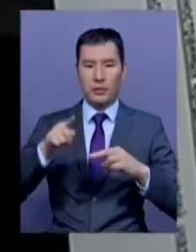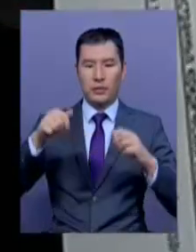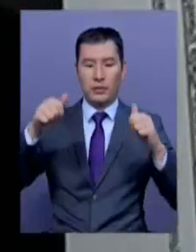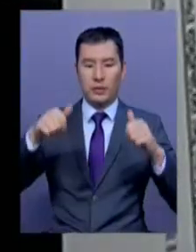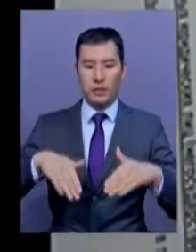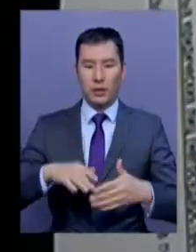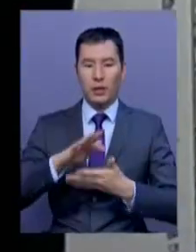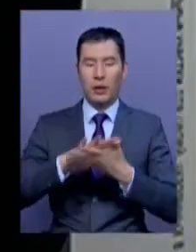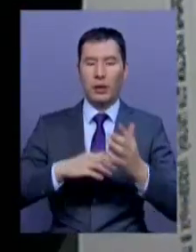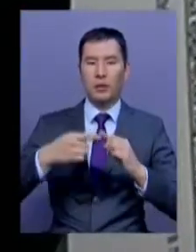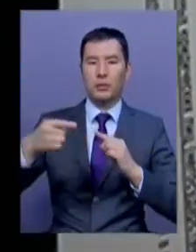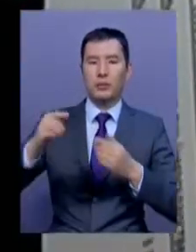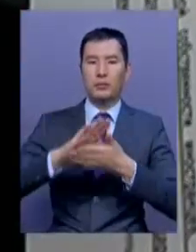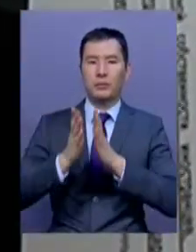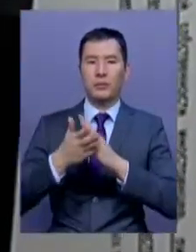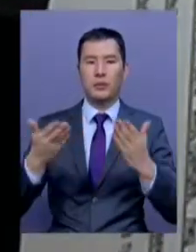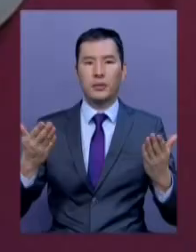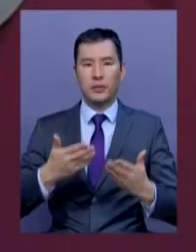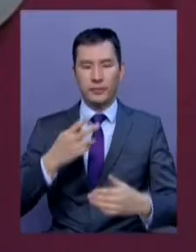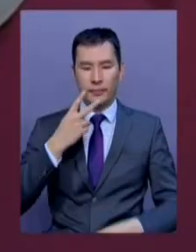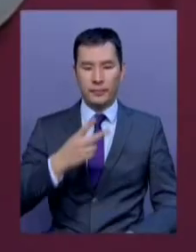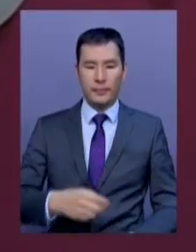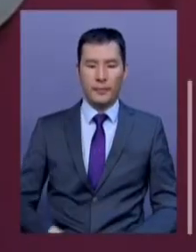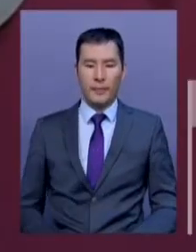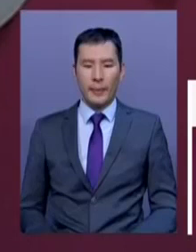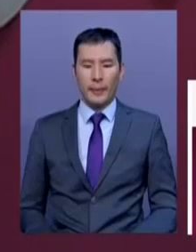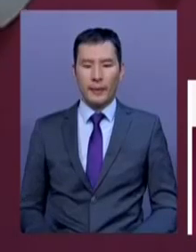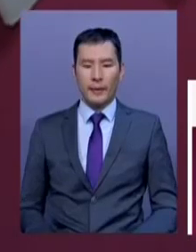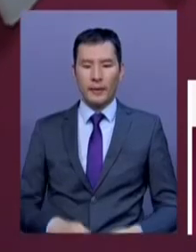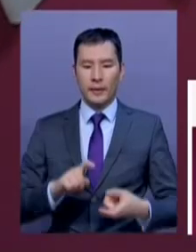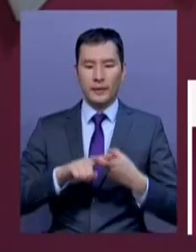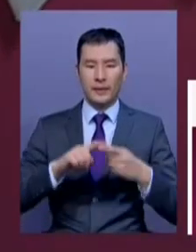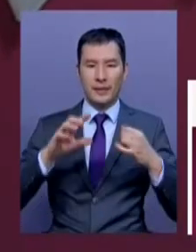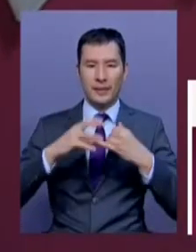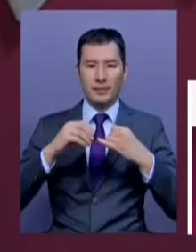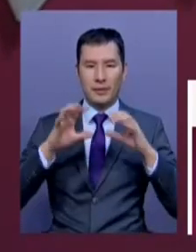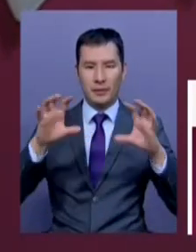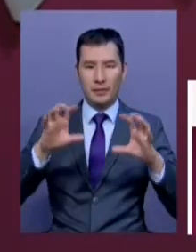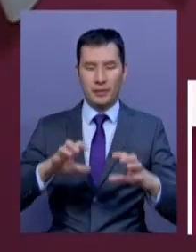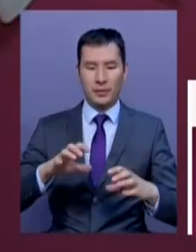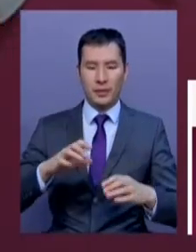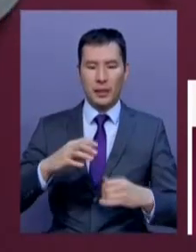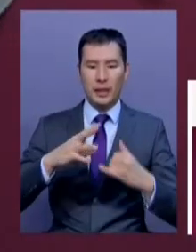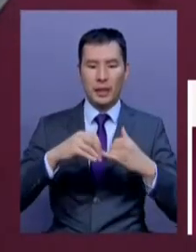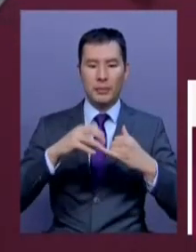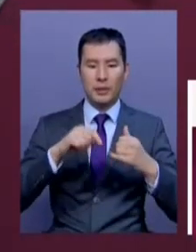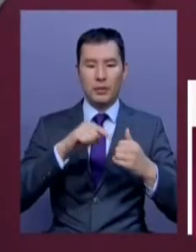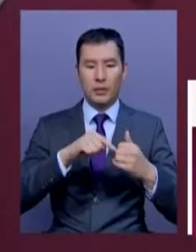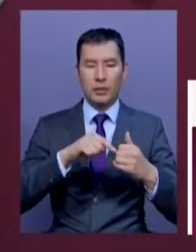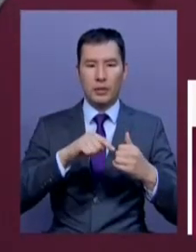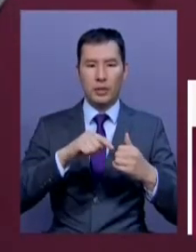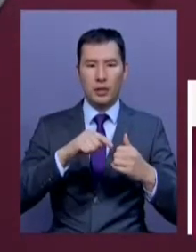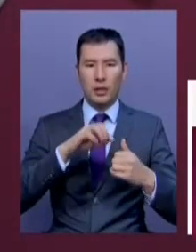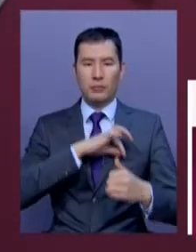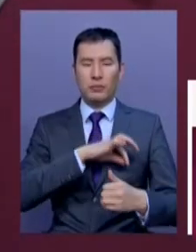жағдай уақыттың еншісінде екенін айтады. Жер кодексінің 23-ші бабына сәйкес жер қандай жағдайларда жекеменшікке